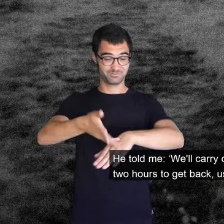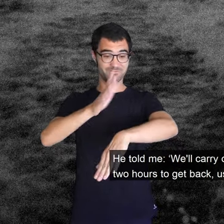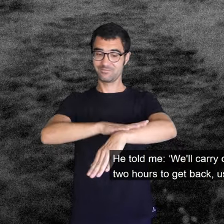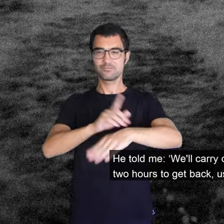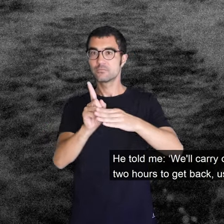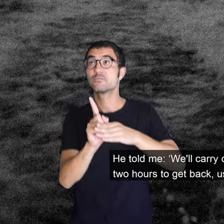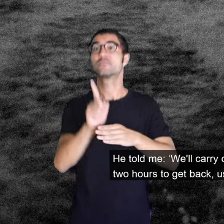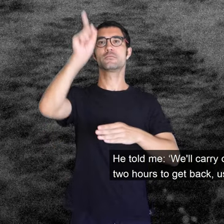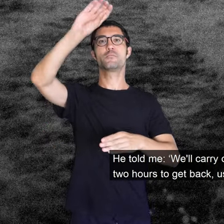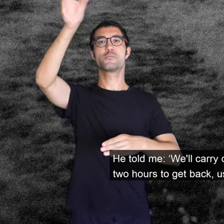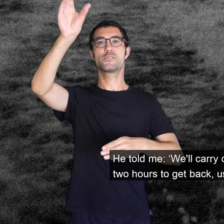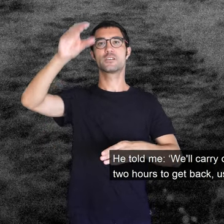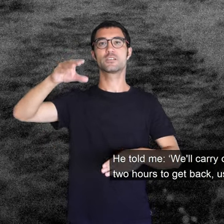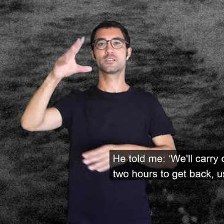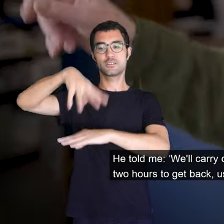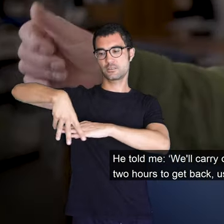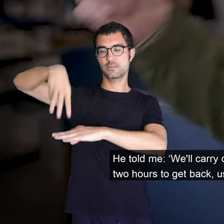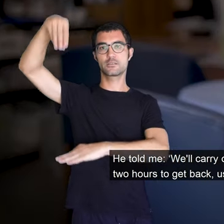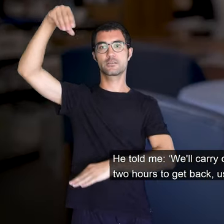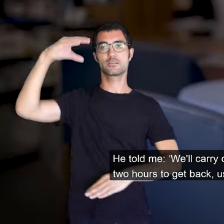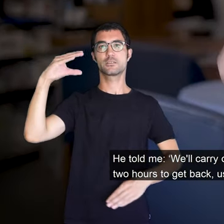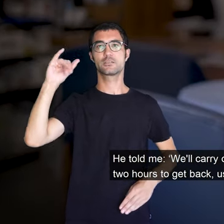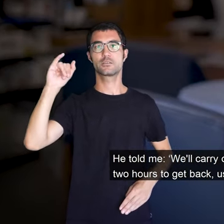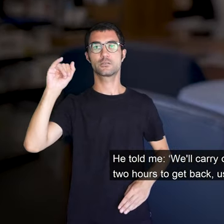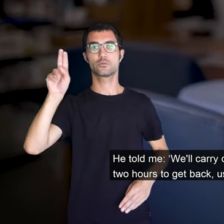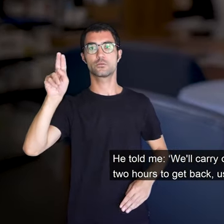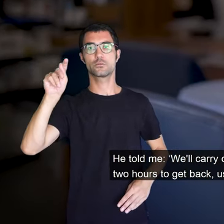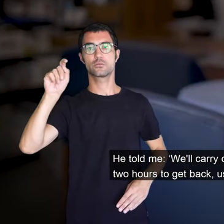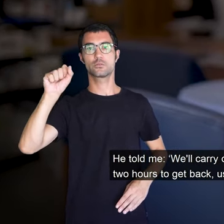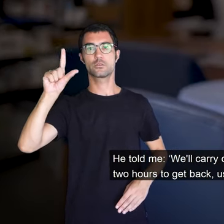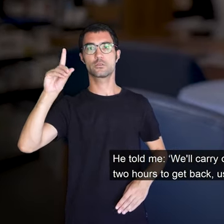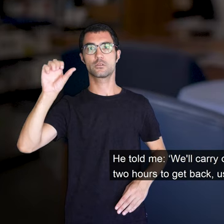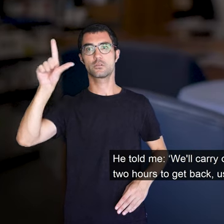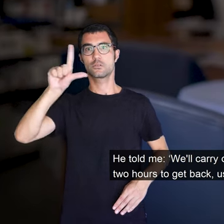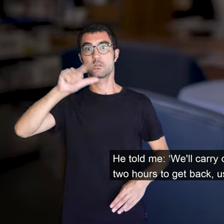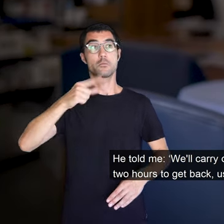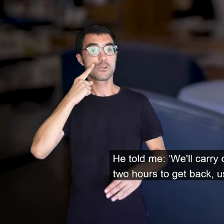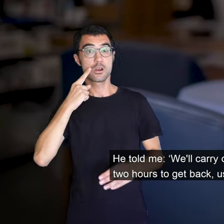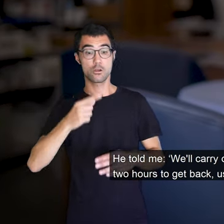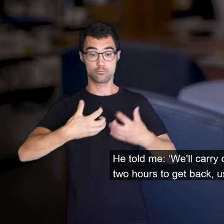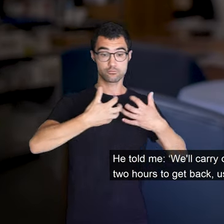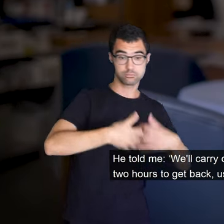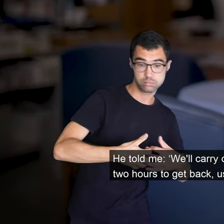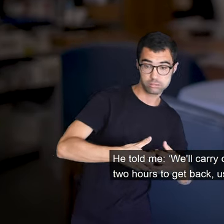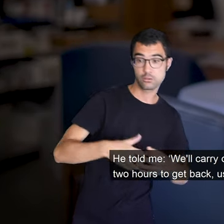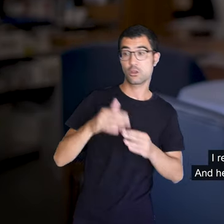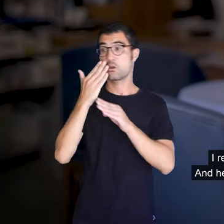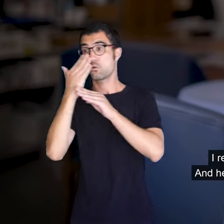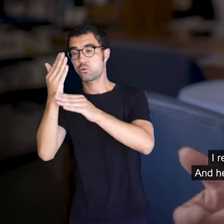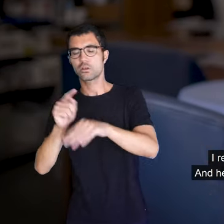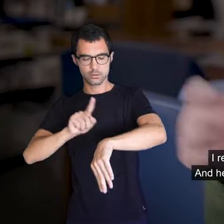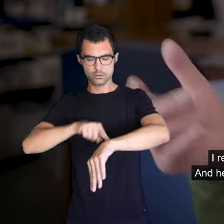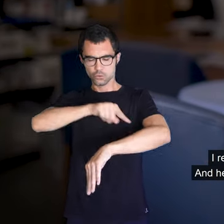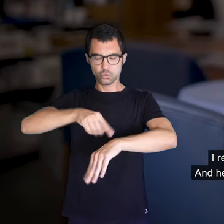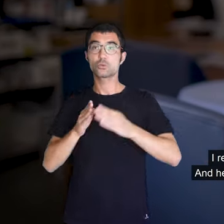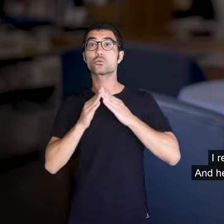i si anem 2 hores així, motor i valor, quan tornem de mestre prou vent per no... a Ciutadella, jo vaig veure